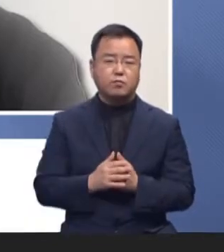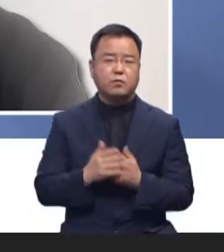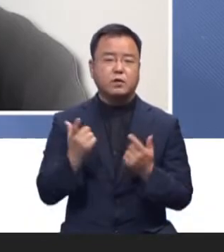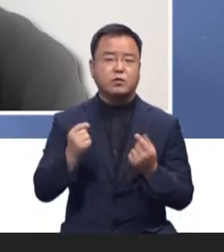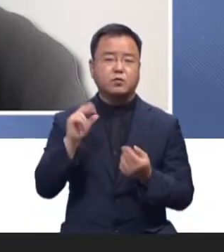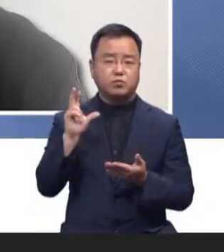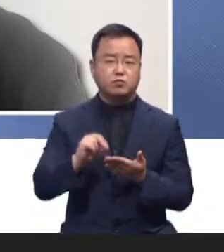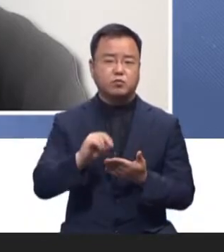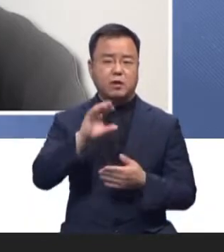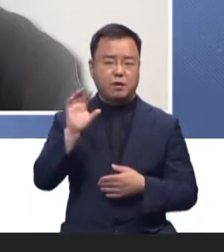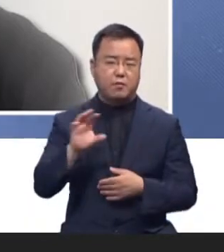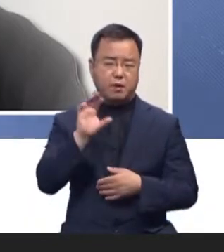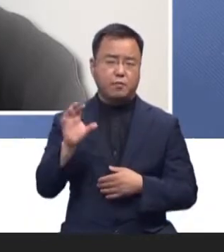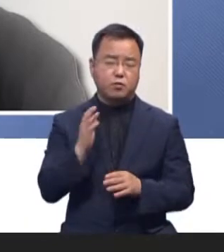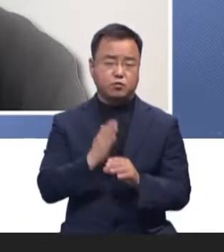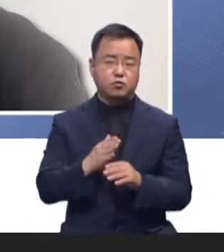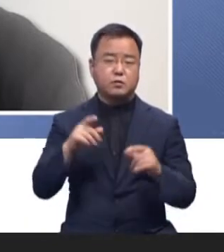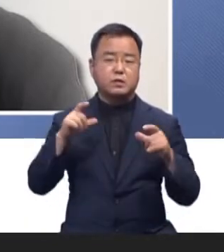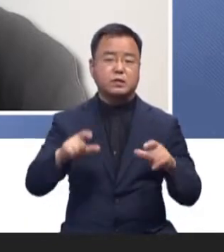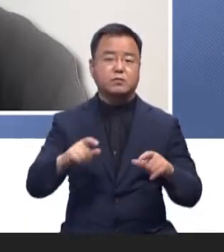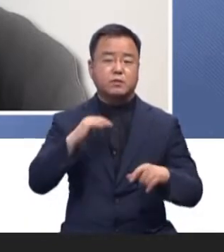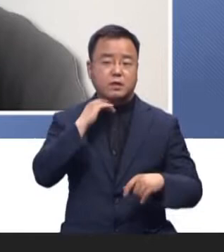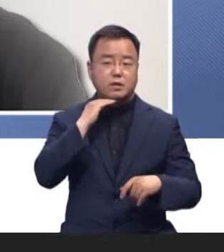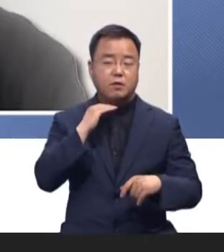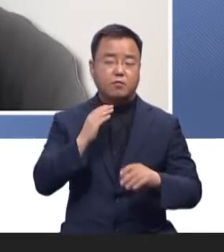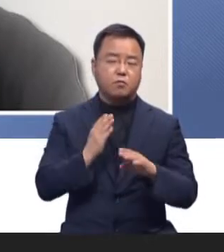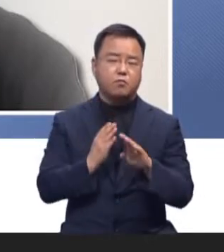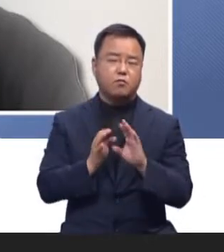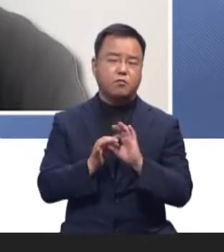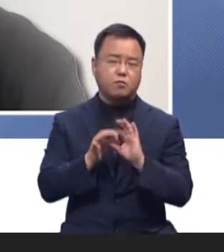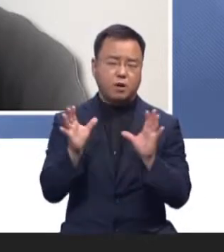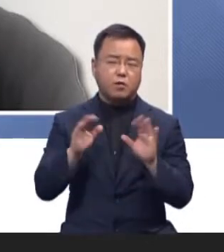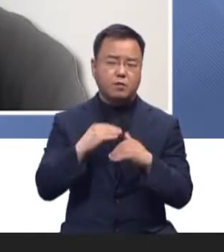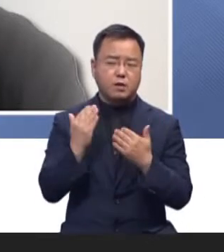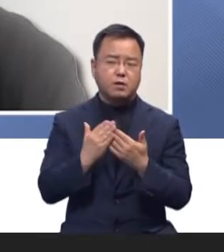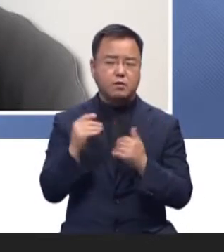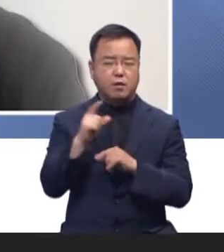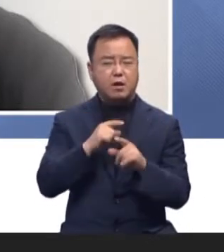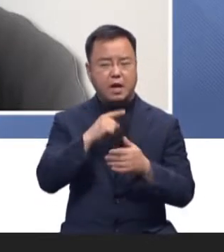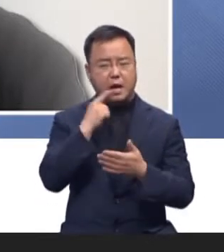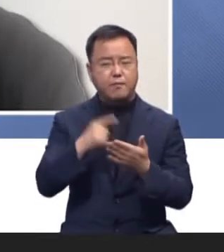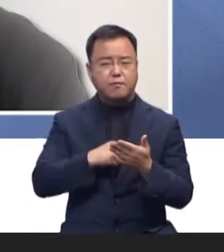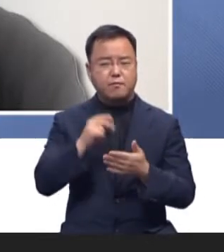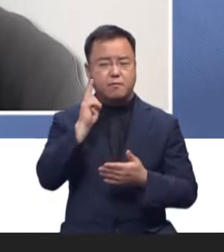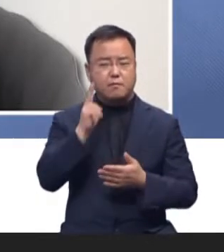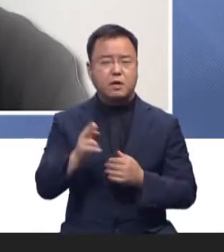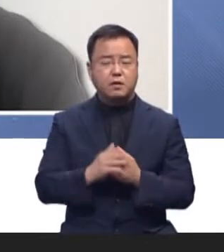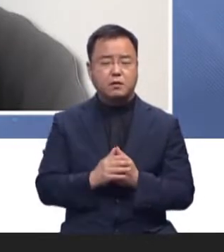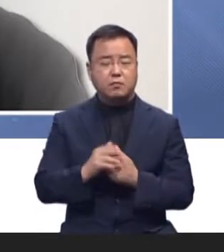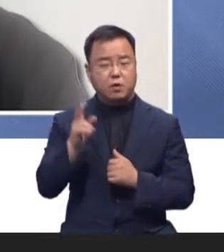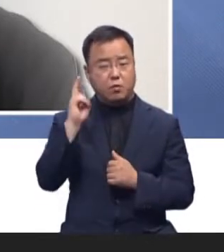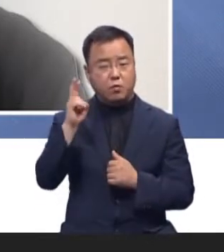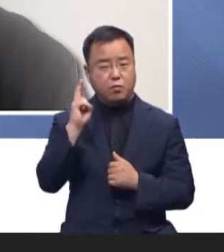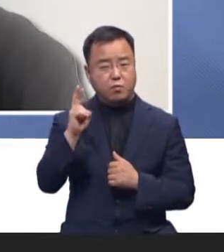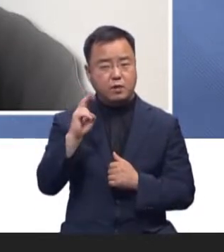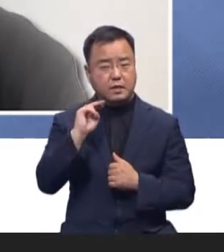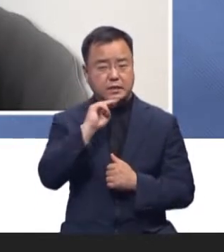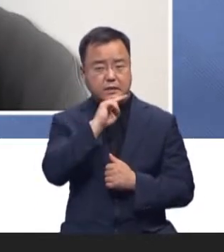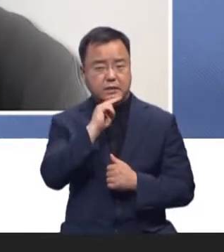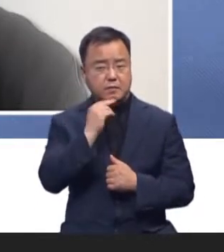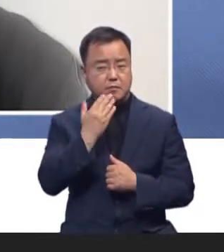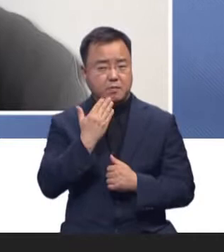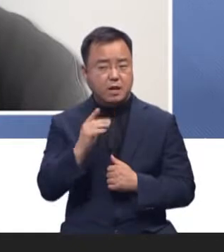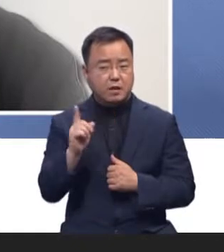문제가 반복되고 있고, 또 지역과 연령을 넘어서 그 피해가 상당합니다. 혹시나 그냥 합리적인 의심을 해볼 수 있는